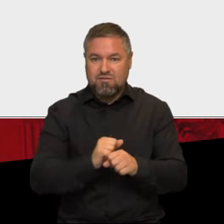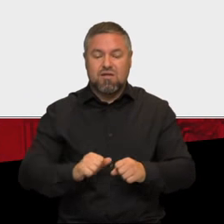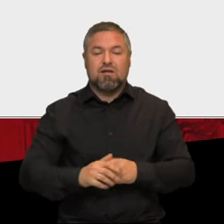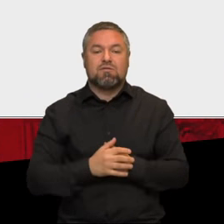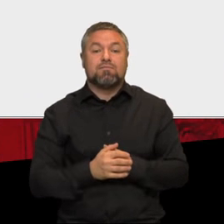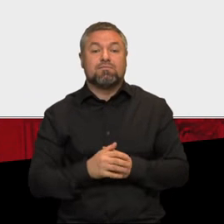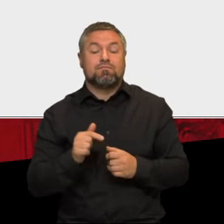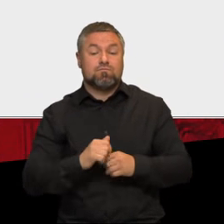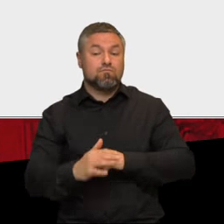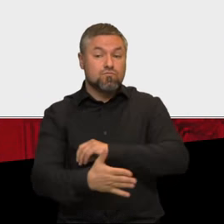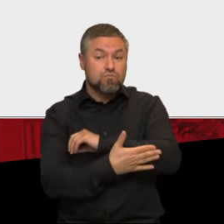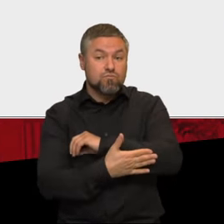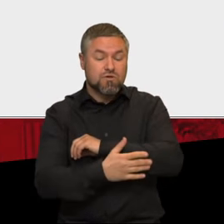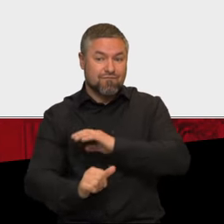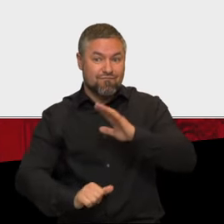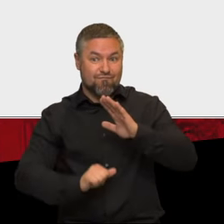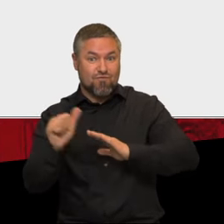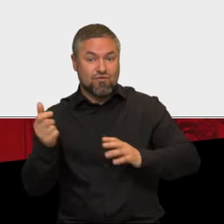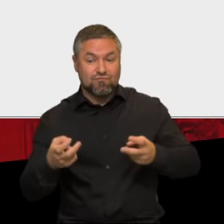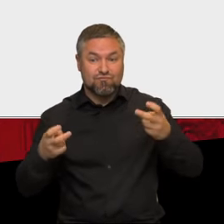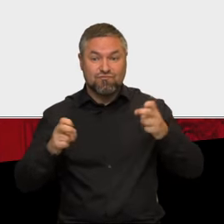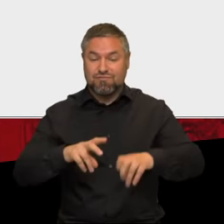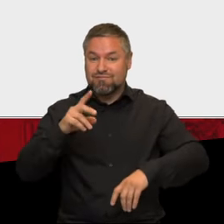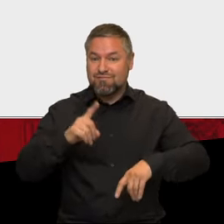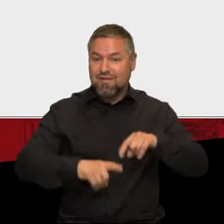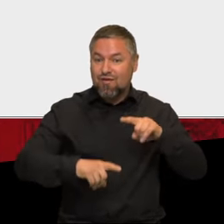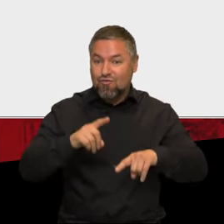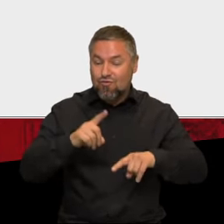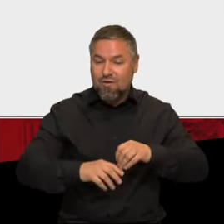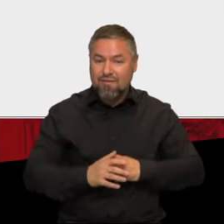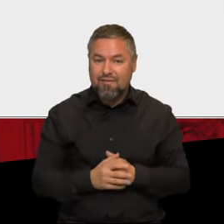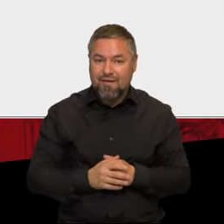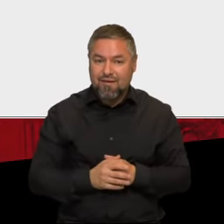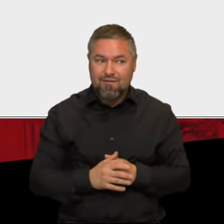naukowym i bazuje ona na fenomenach występujących w naturze, jak również